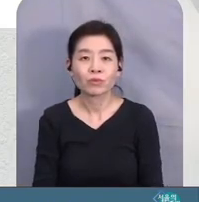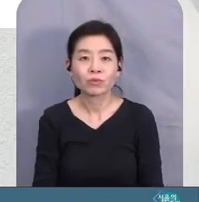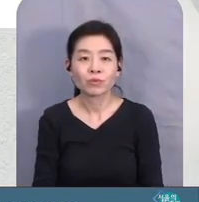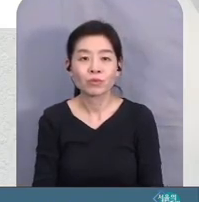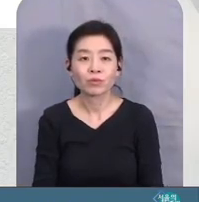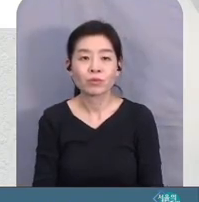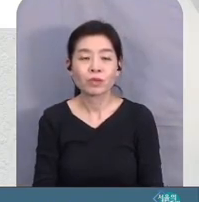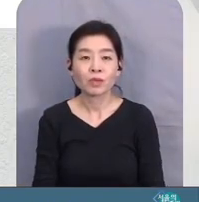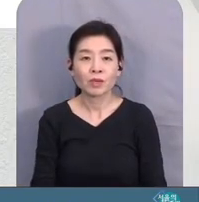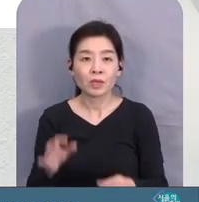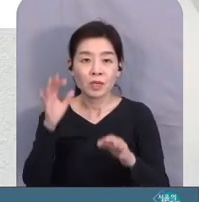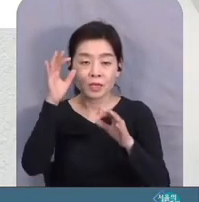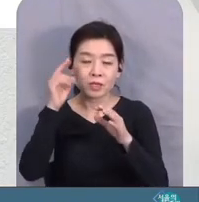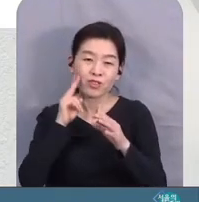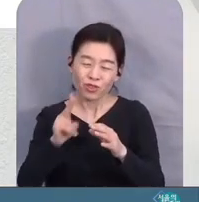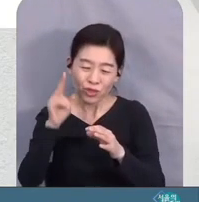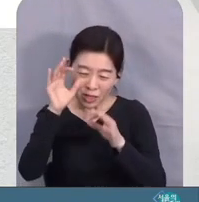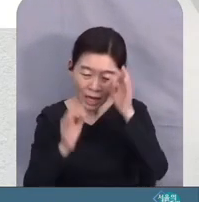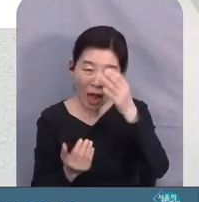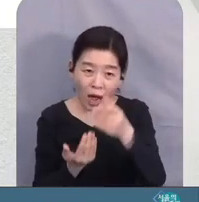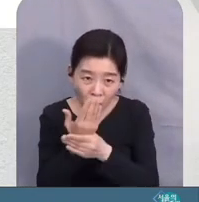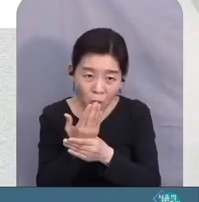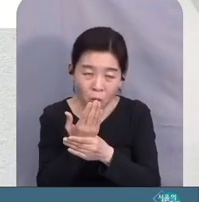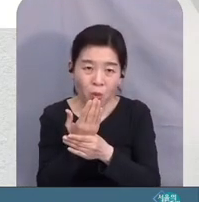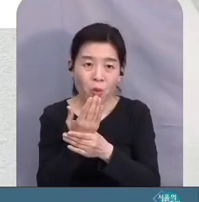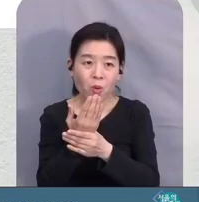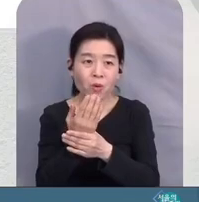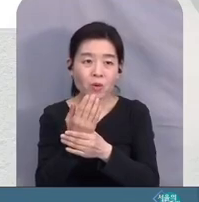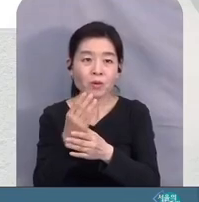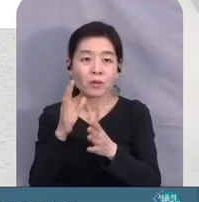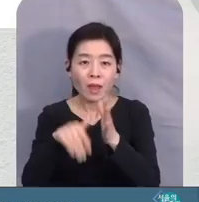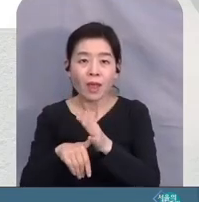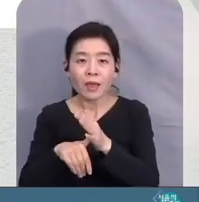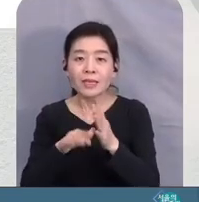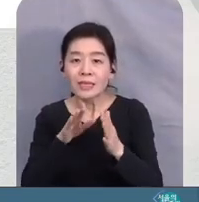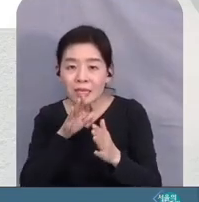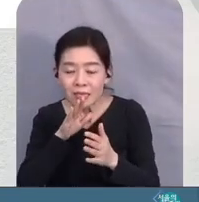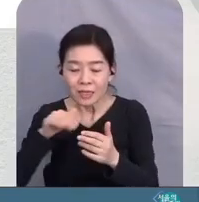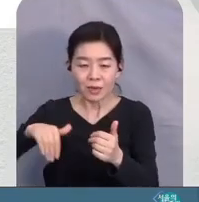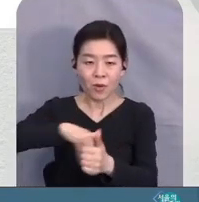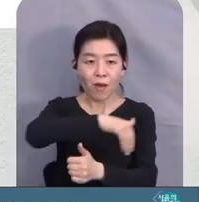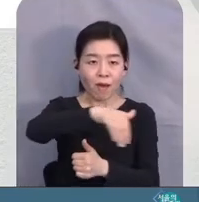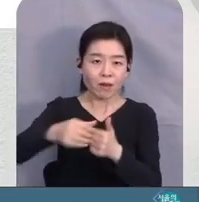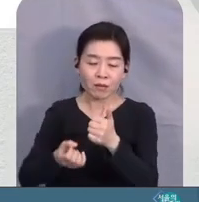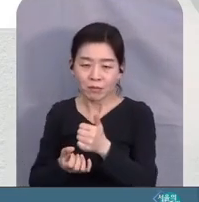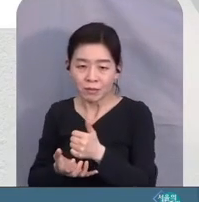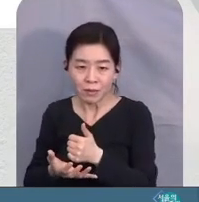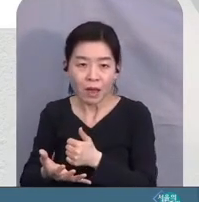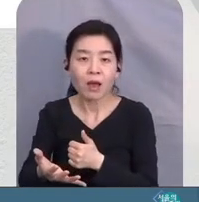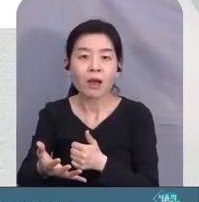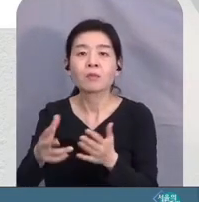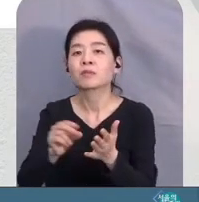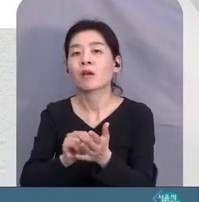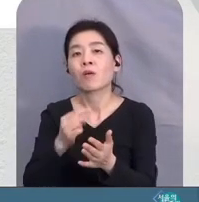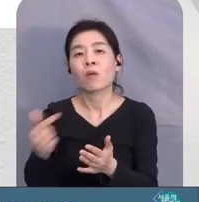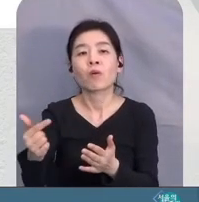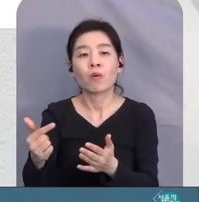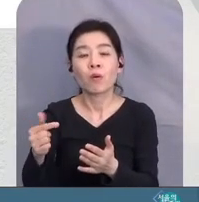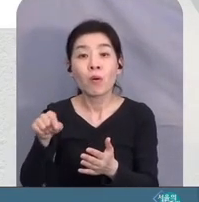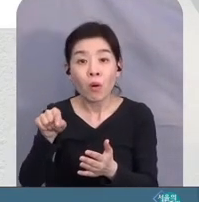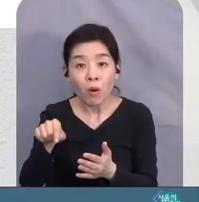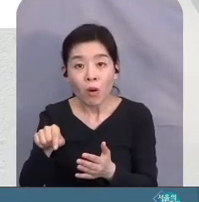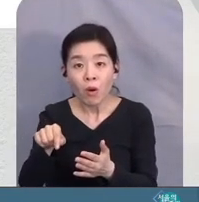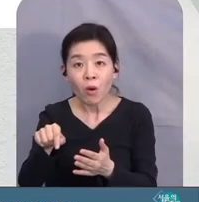어마어마하게 중대사고가 일어나서 생태계에 미치는 영향이 크잖아요. 그거 엄청나게 나갔거든요. 그거로